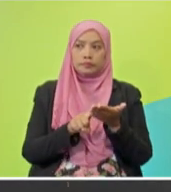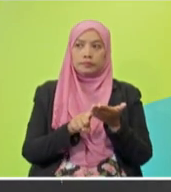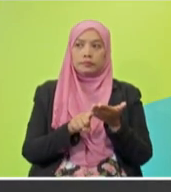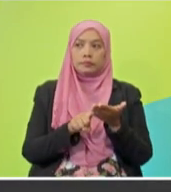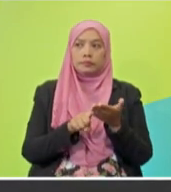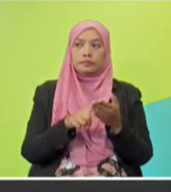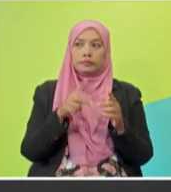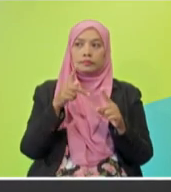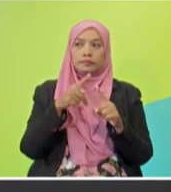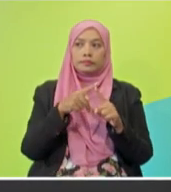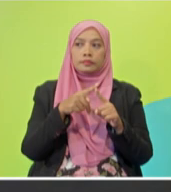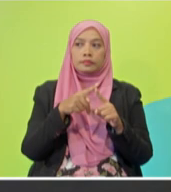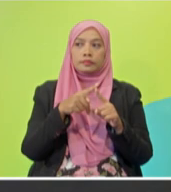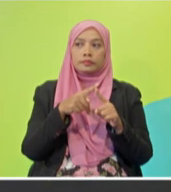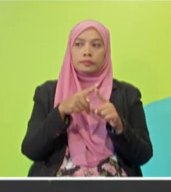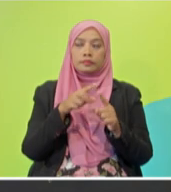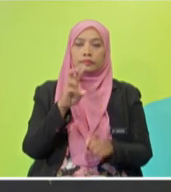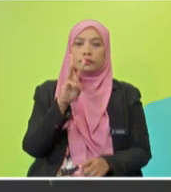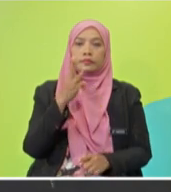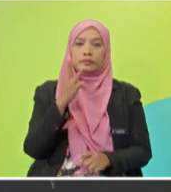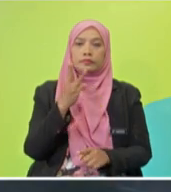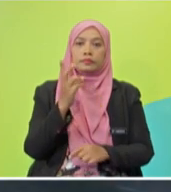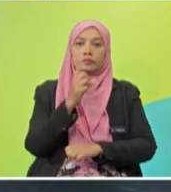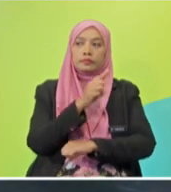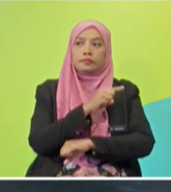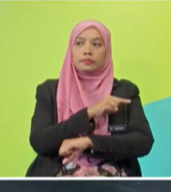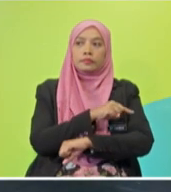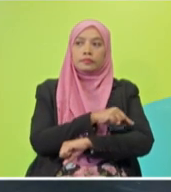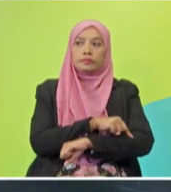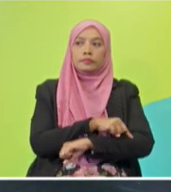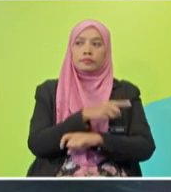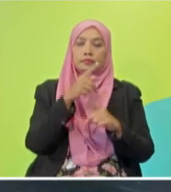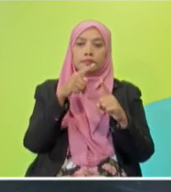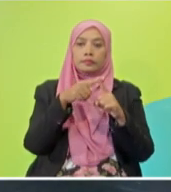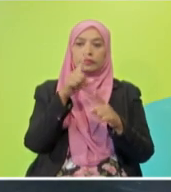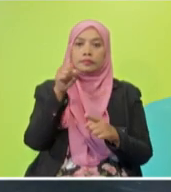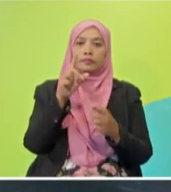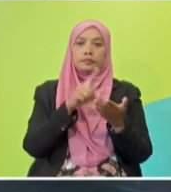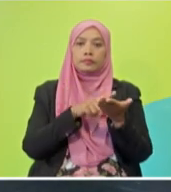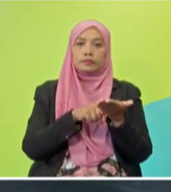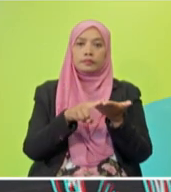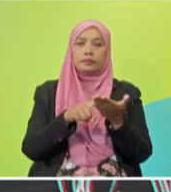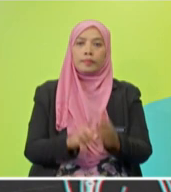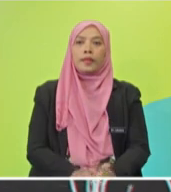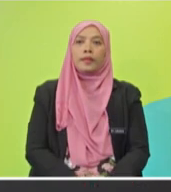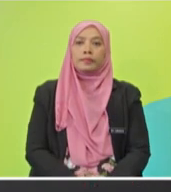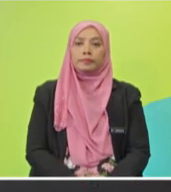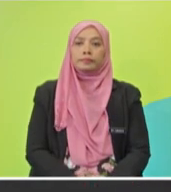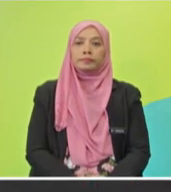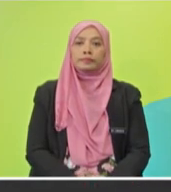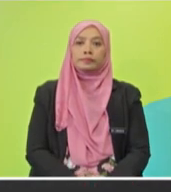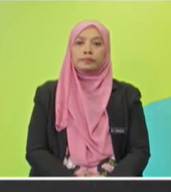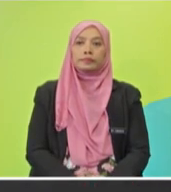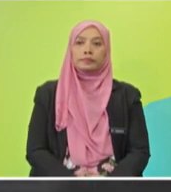Okey, anak-anak jijimik, siapa yang nak cuba? Ya, siapa nak cuba angkat tangan ya? Ya, Hakimi